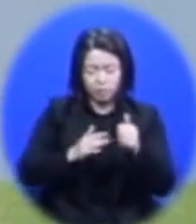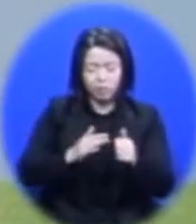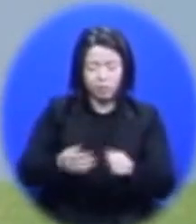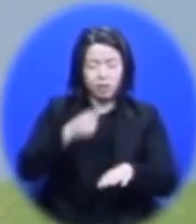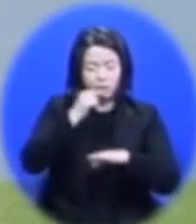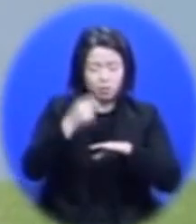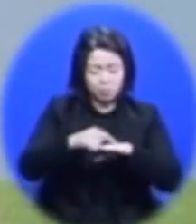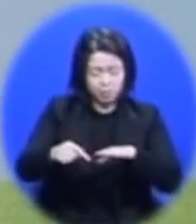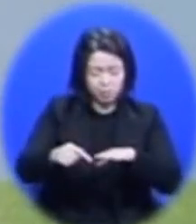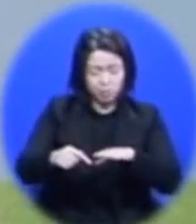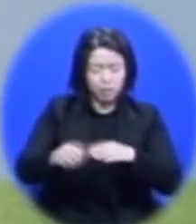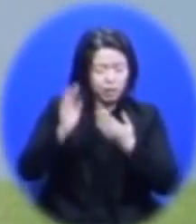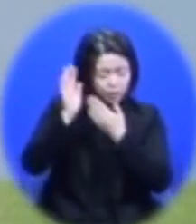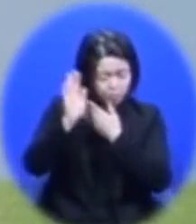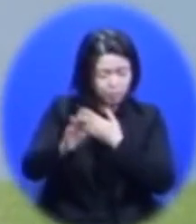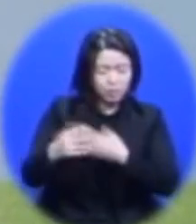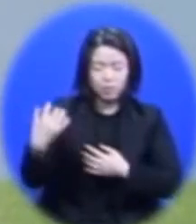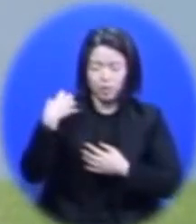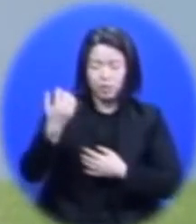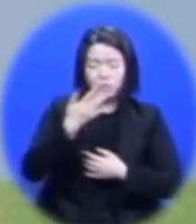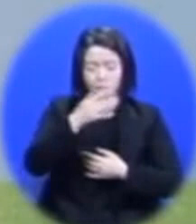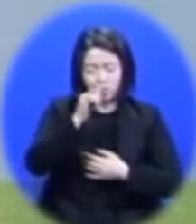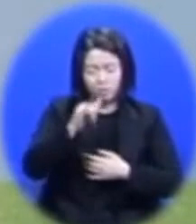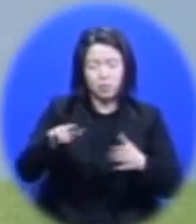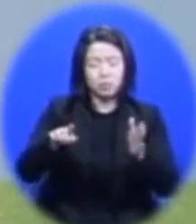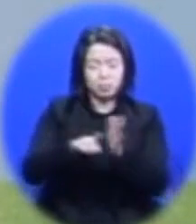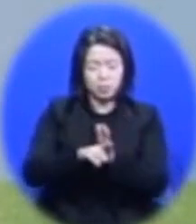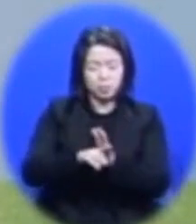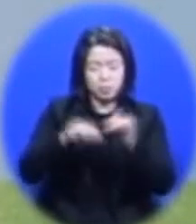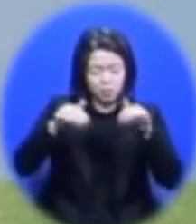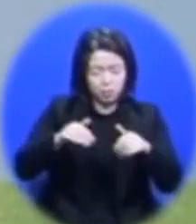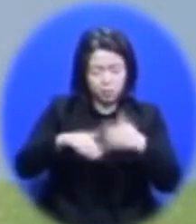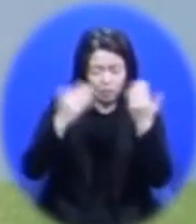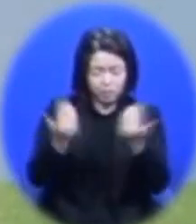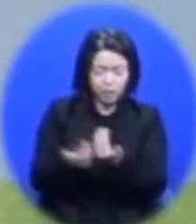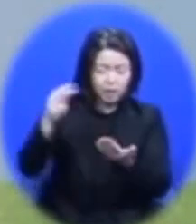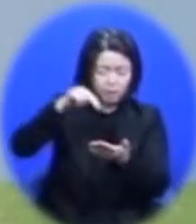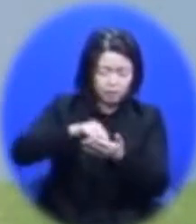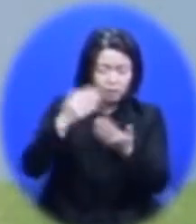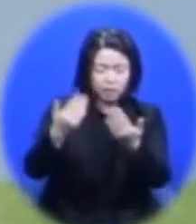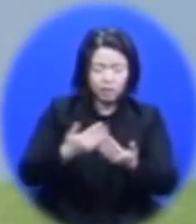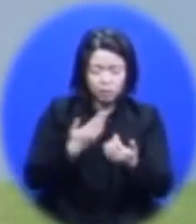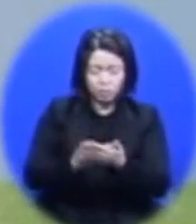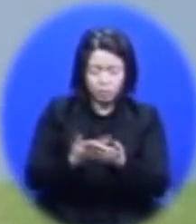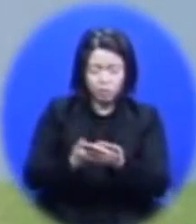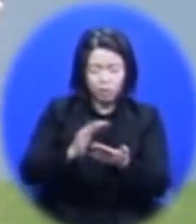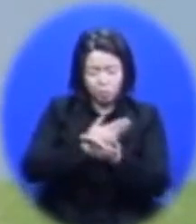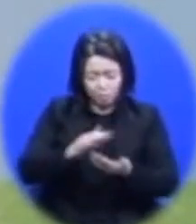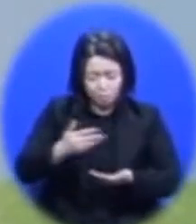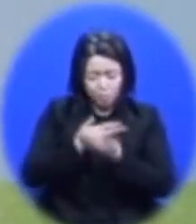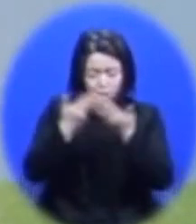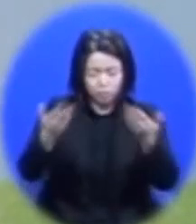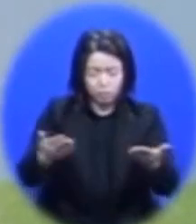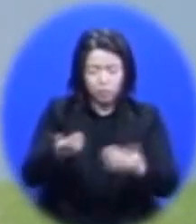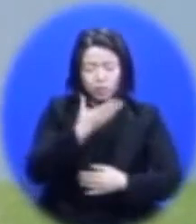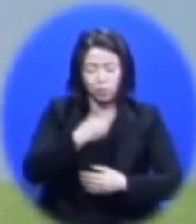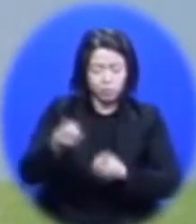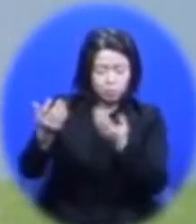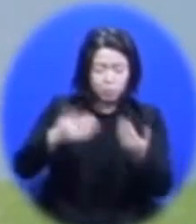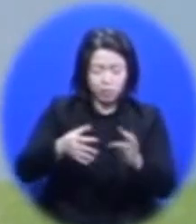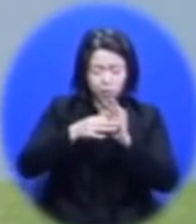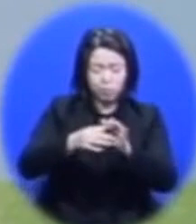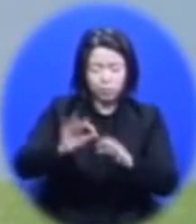민족의 장래를 책임질 수 있는 믿음의 종들이 다 일어나게 하시고 베풀어주고 나누어주는 축복의 통로들이